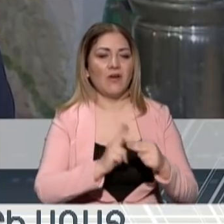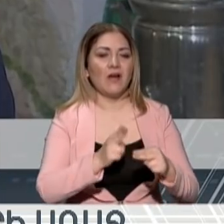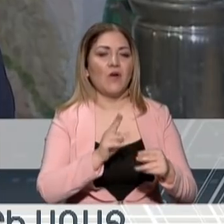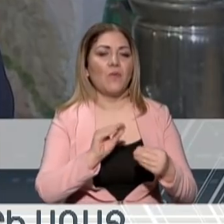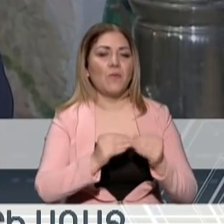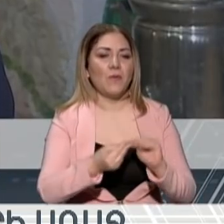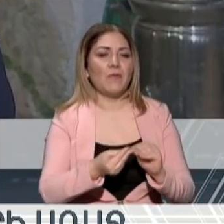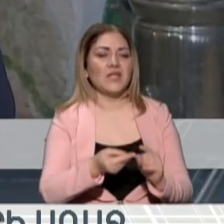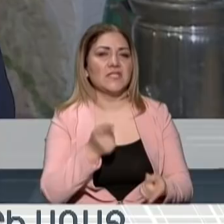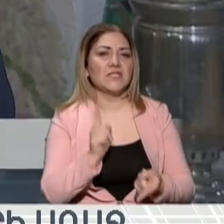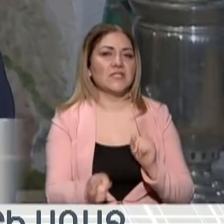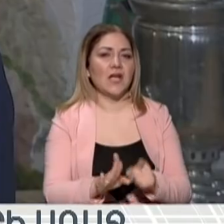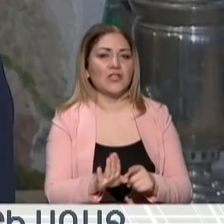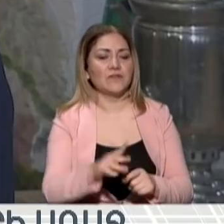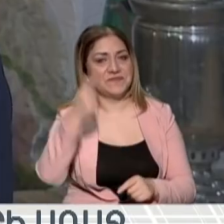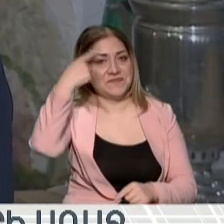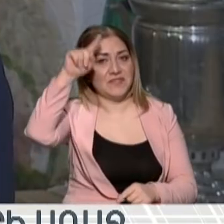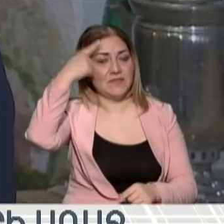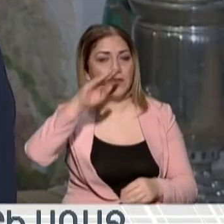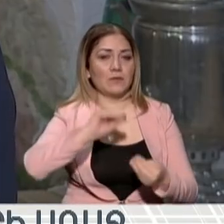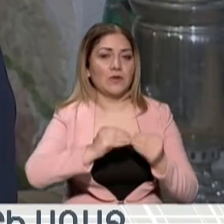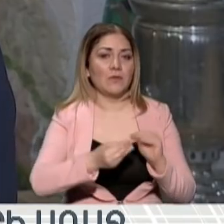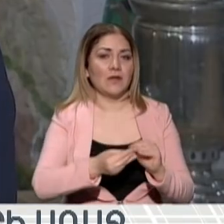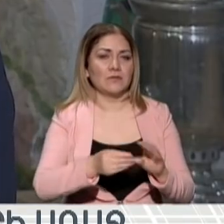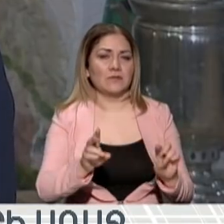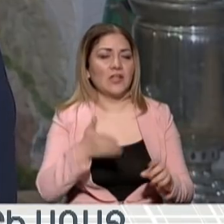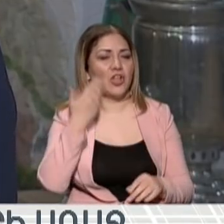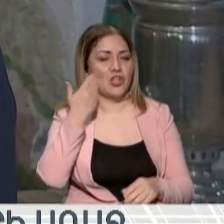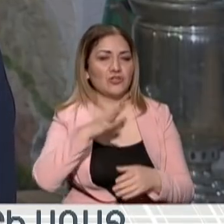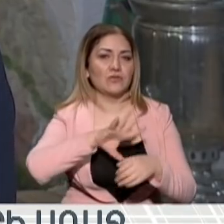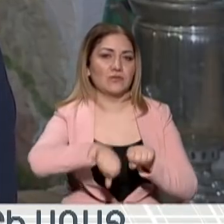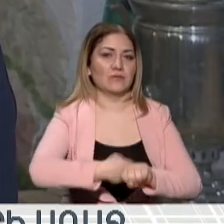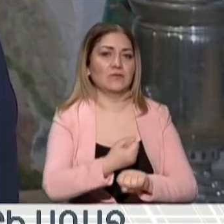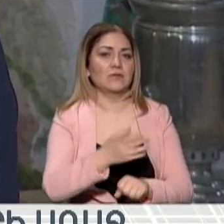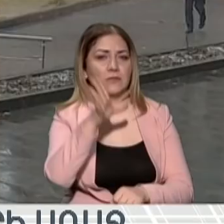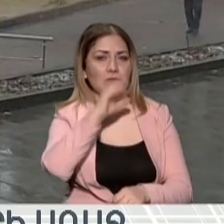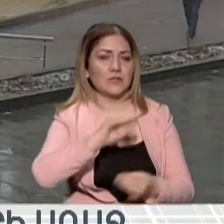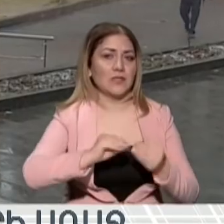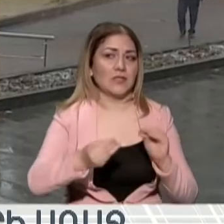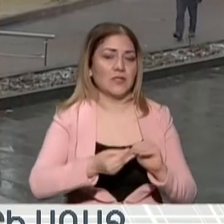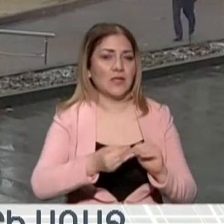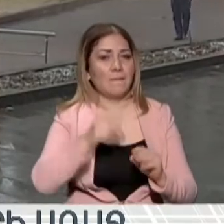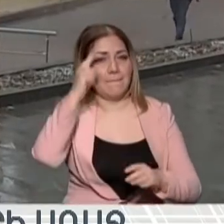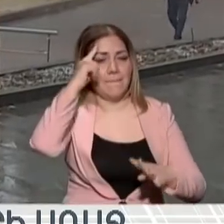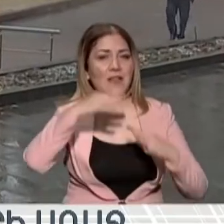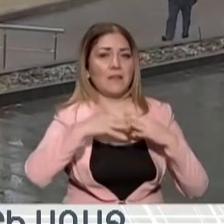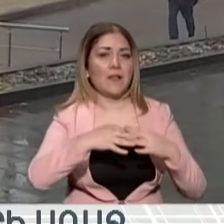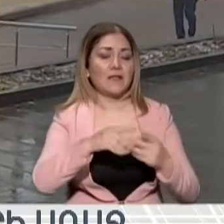խոչընդոտներ, որոնք ուղղակի չպետք է լինեն եւ դա մտածելակերպի խնդիր է։